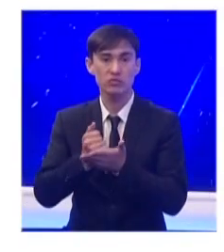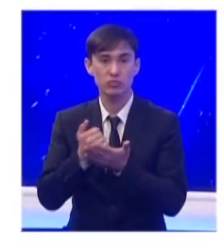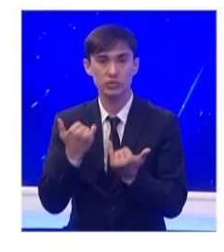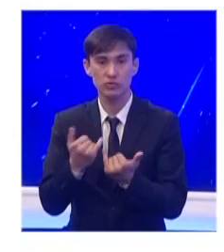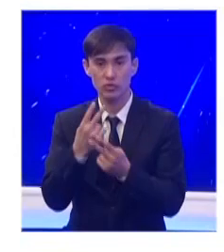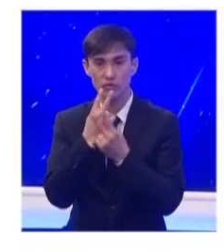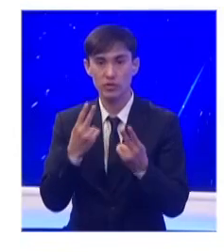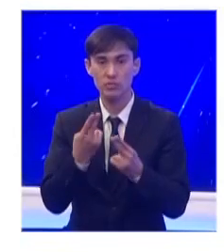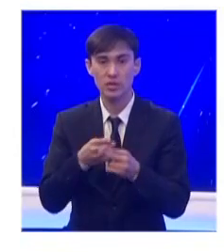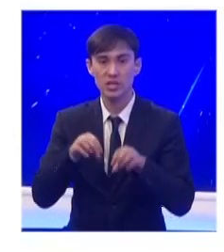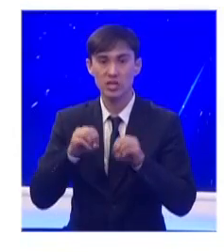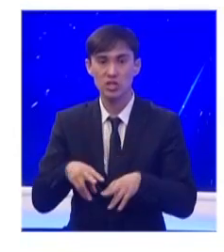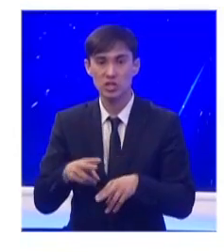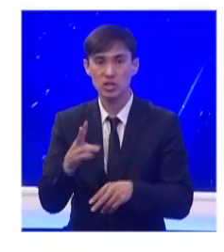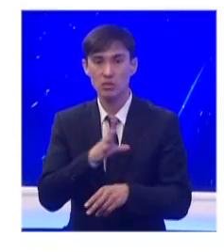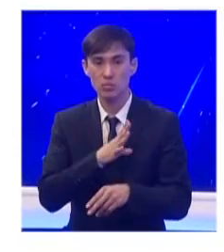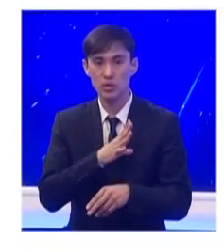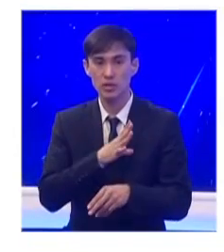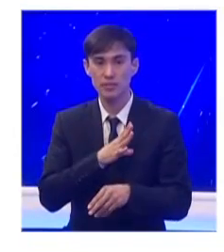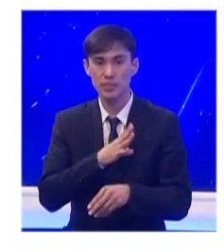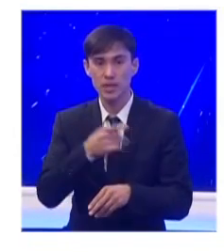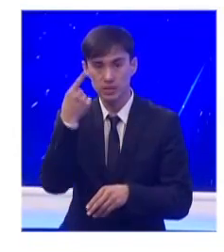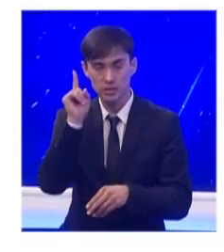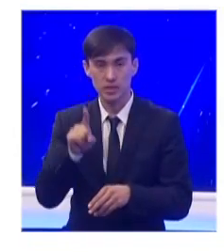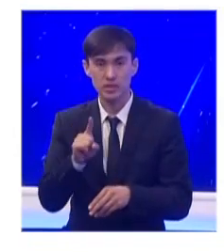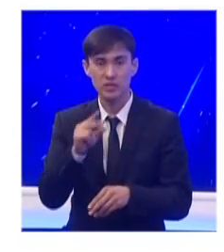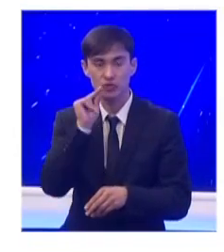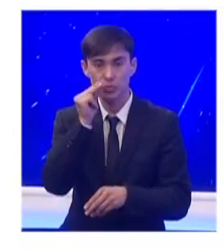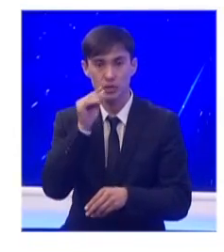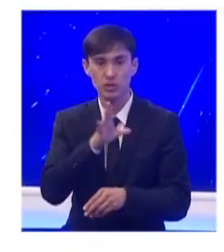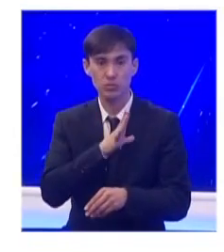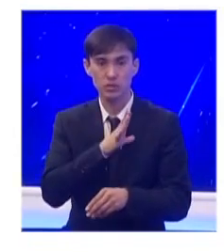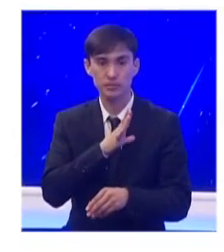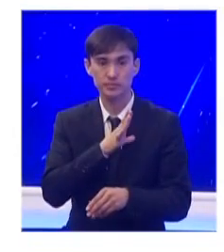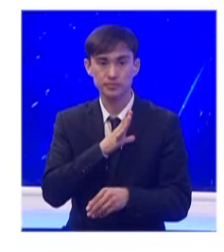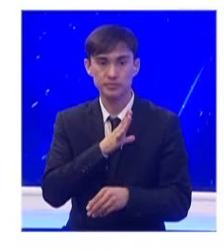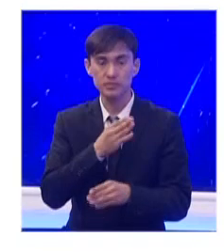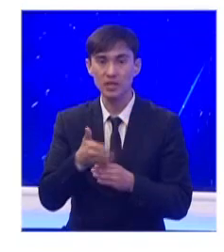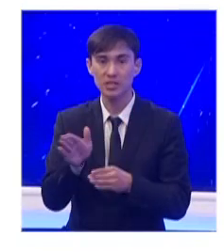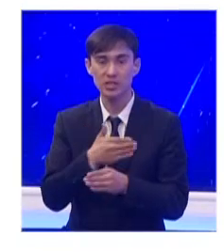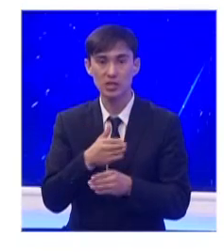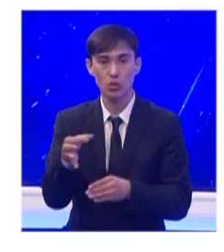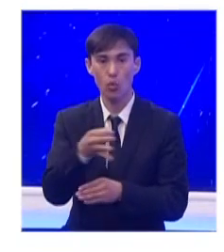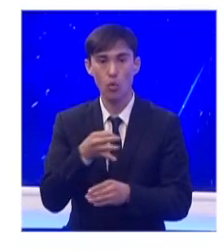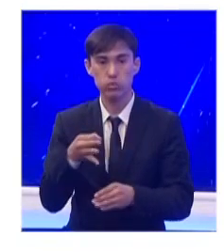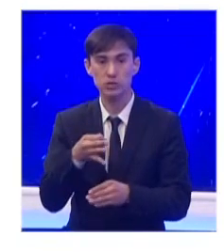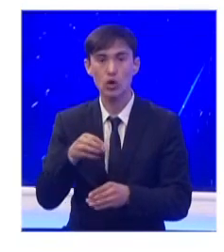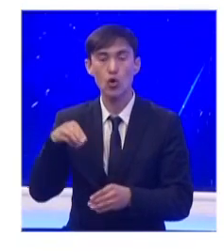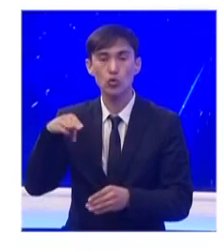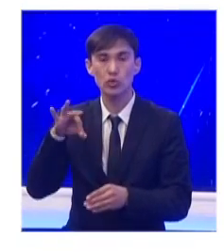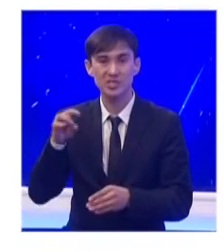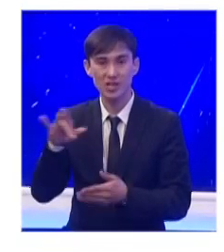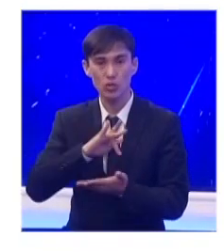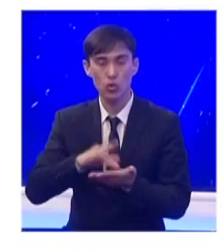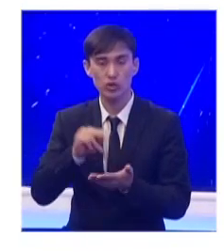сегодня видим это решение. Недавно было принято, тоже знаете, в Чимкенте разделили область, тоже туркестанская,